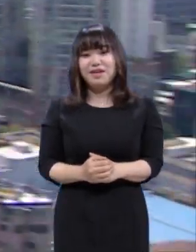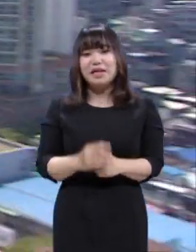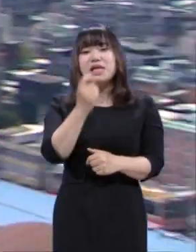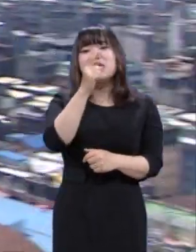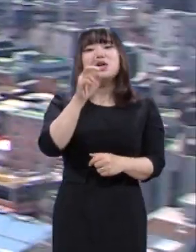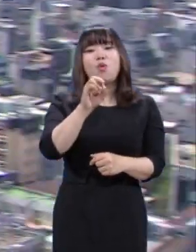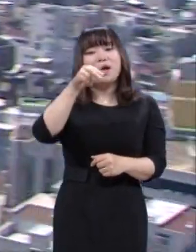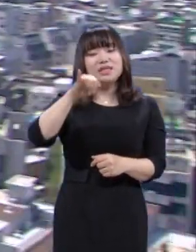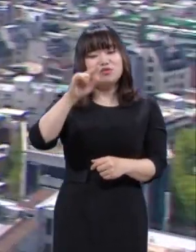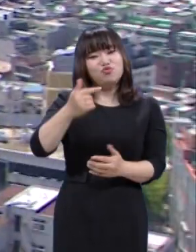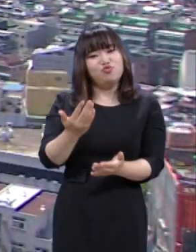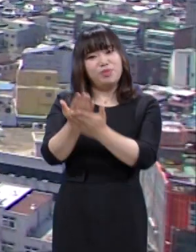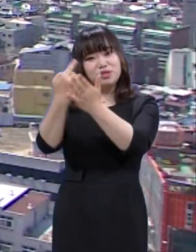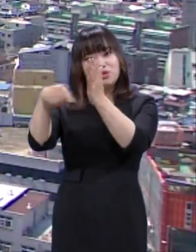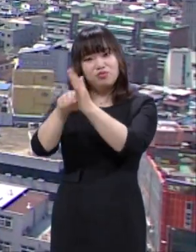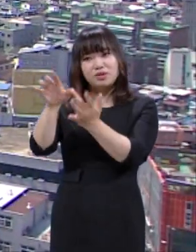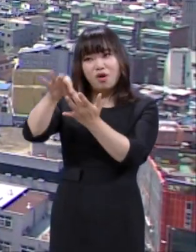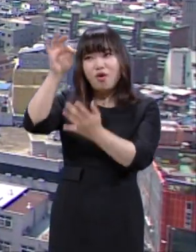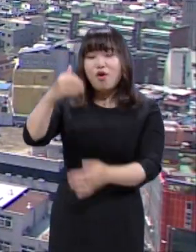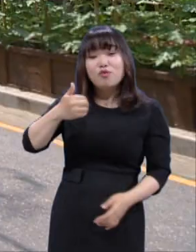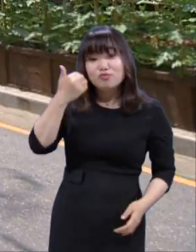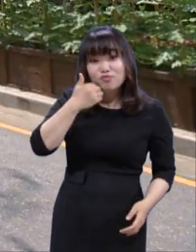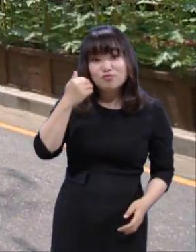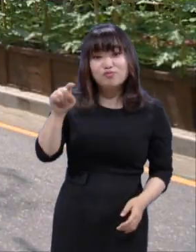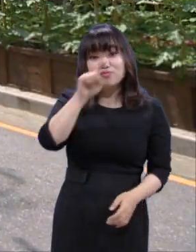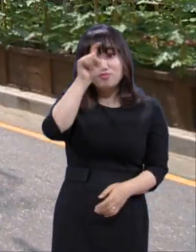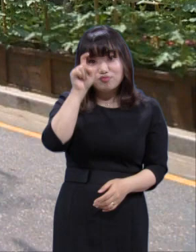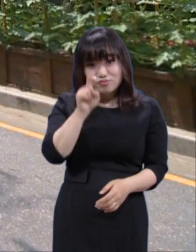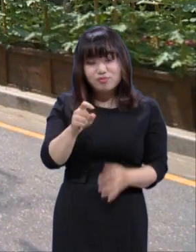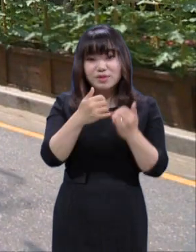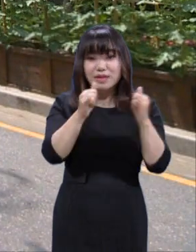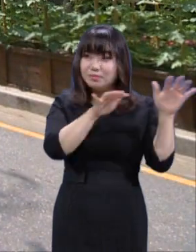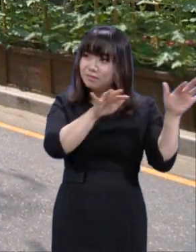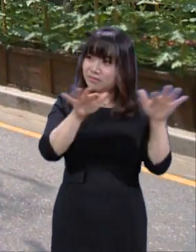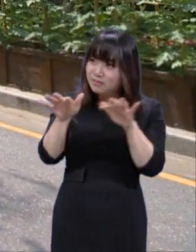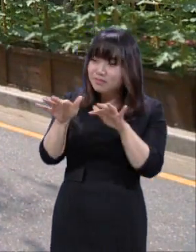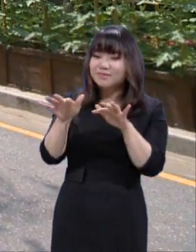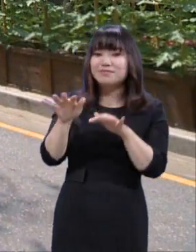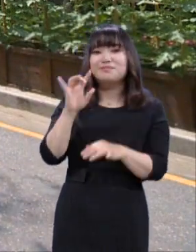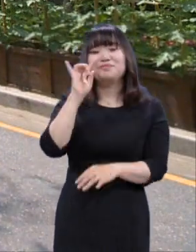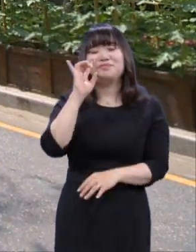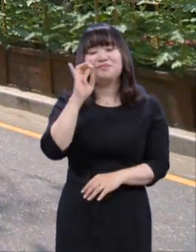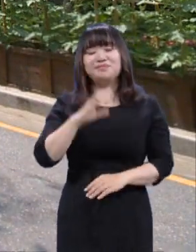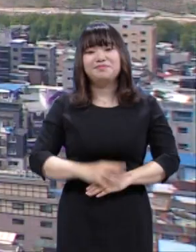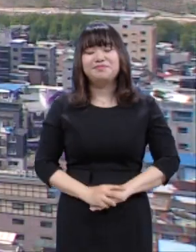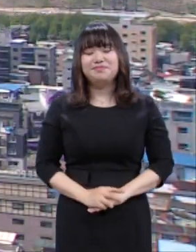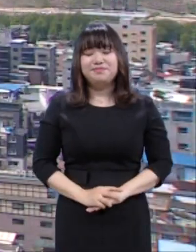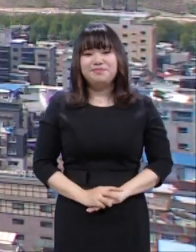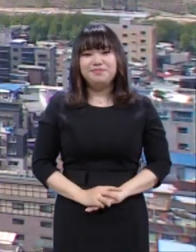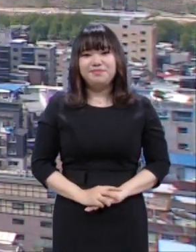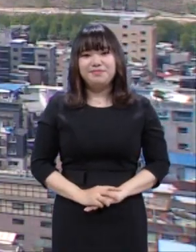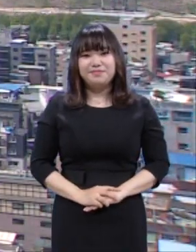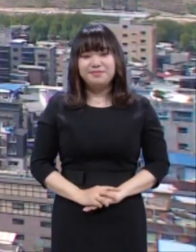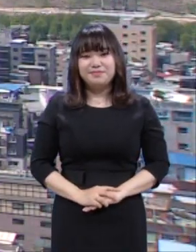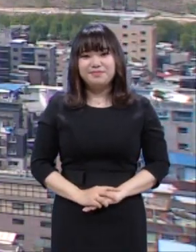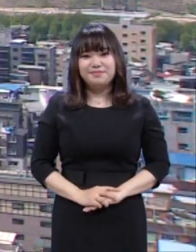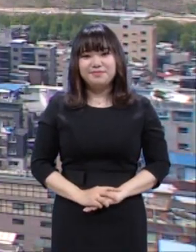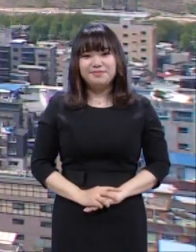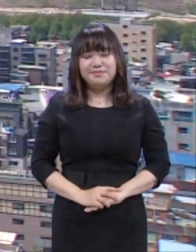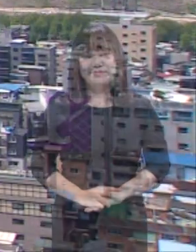광진구 발전을 이끌 최후의 승자는 광진 구민의 선택으로 결정됩니다. BTV